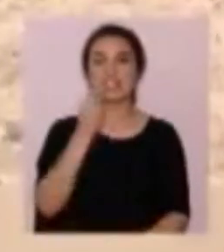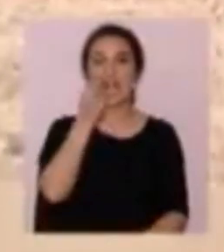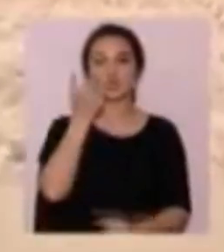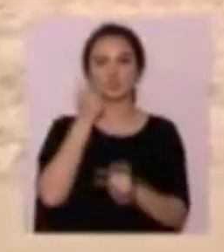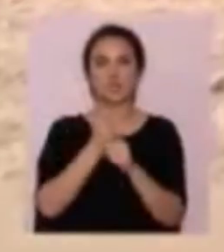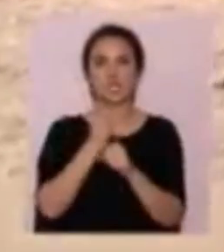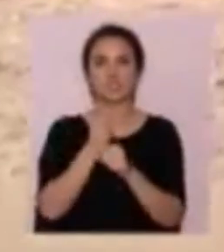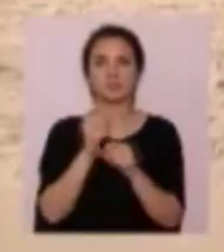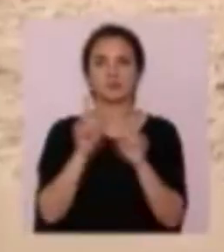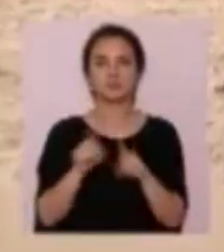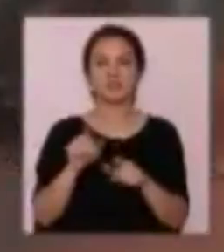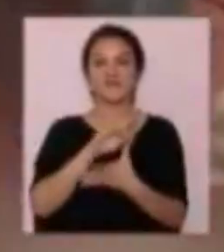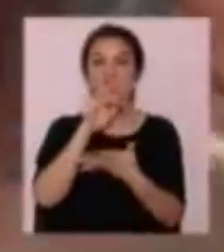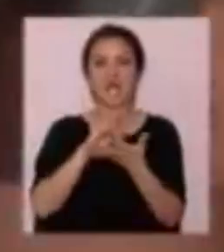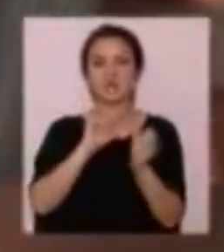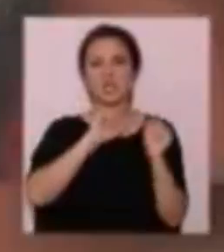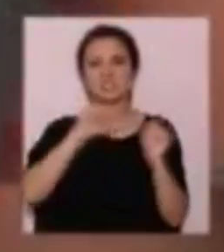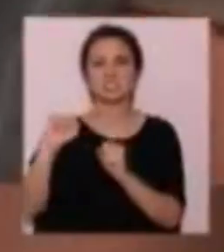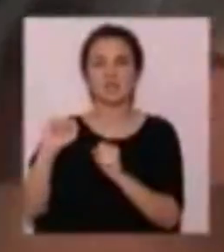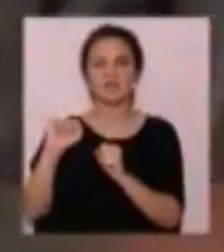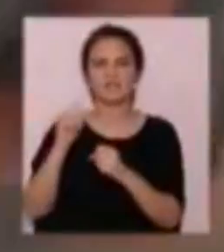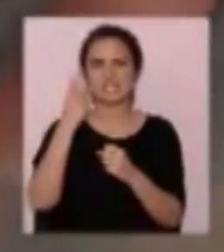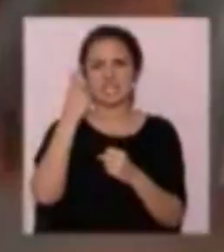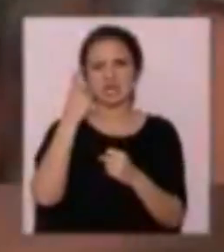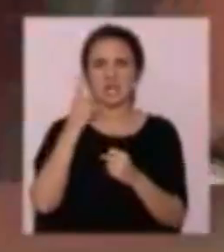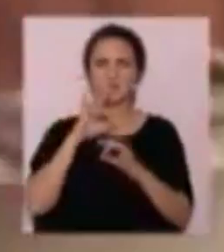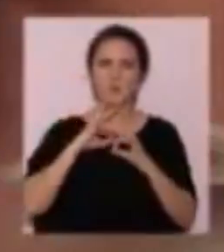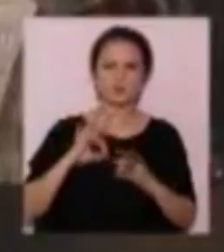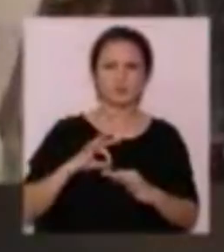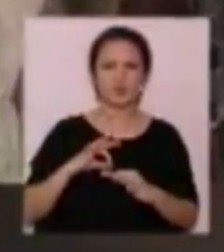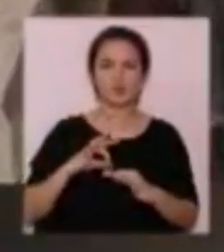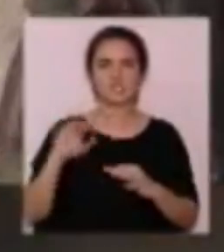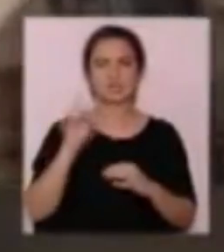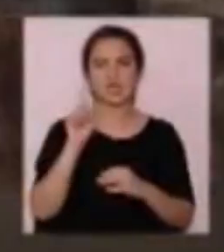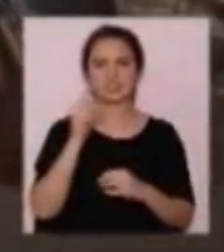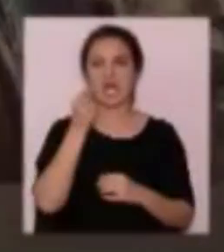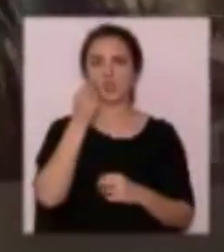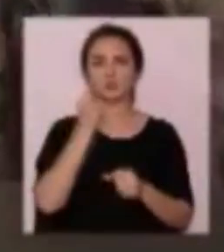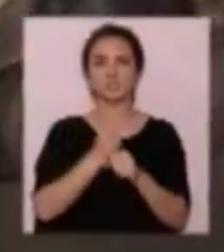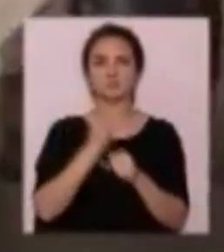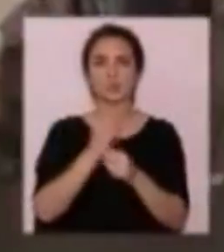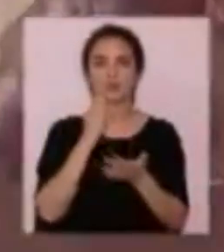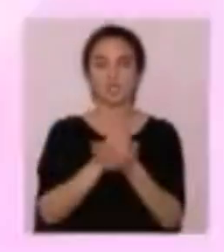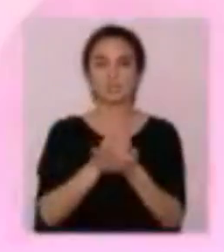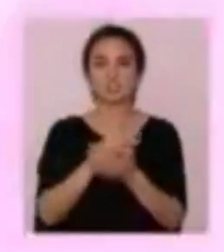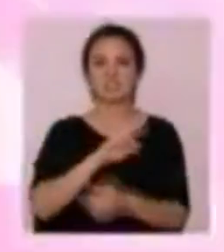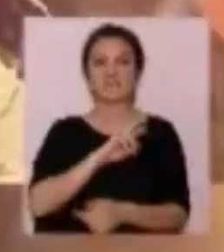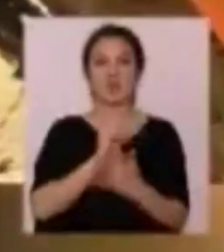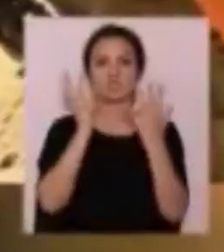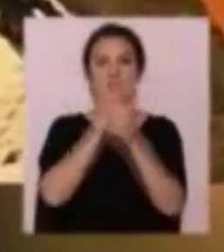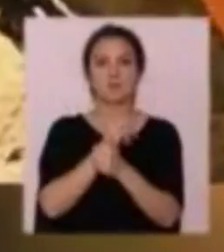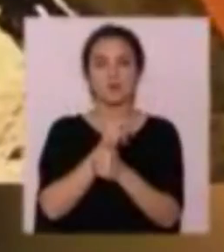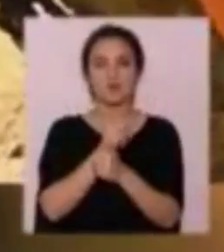კაცურს რო აკეთებ, ქვეყანას იცავ, იარაღი ფორმა და რაღაც კაცული სამსახური რო არის, გიყვარდება